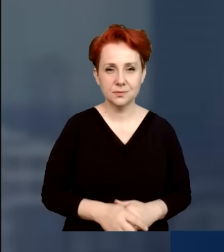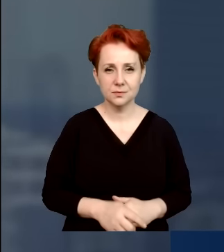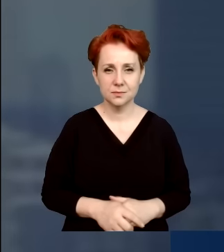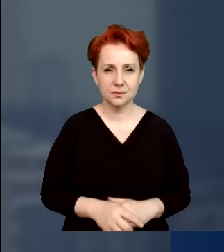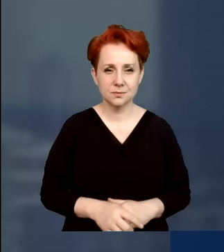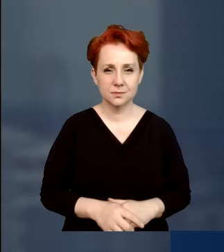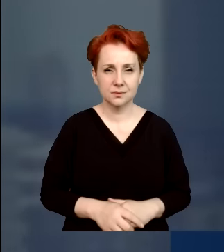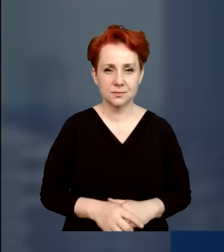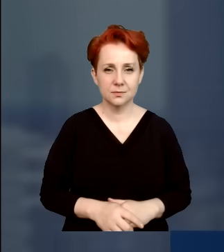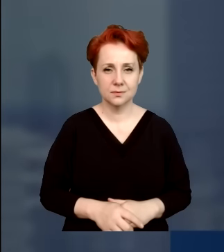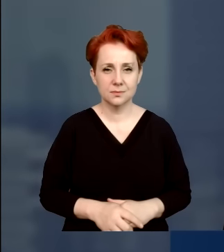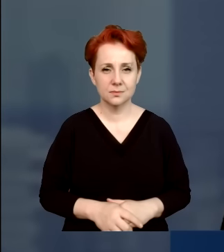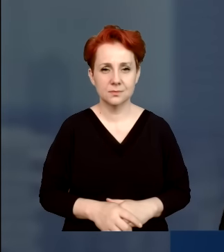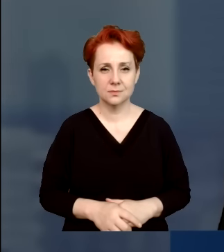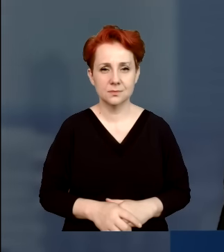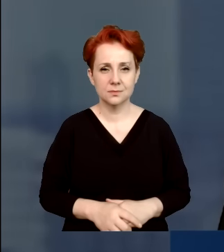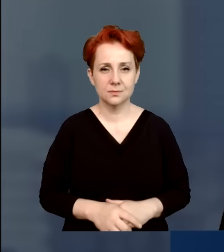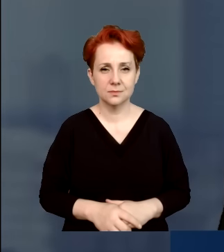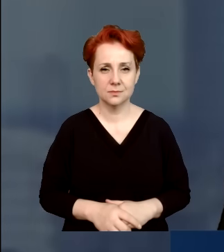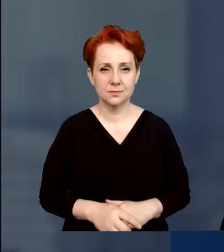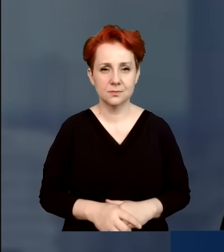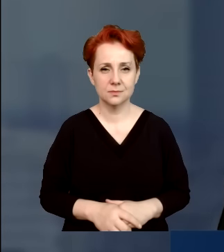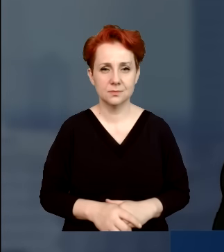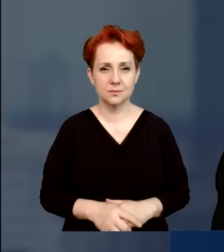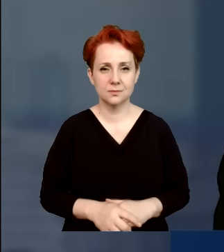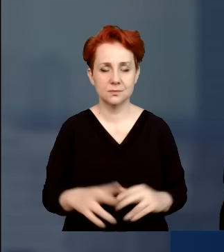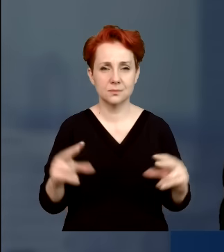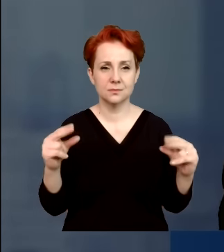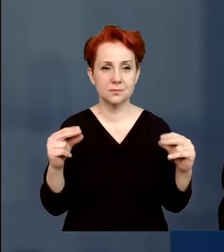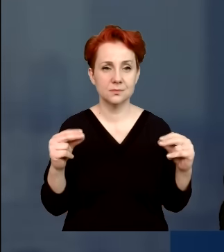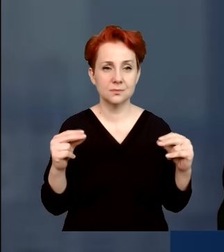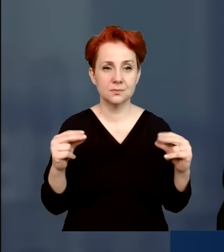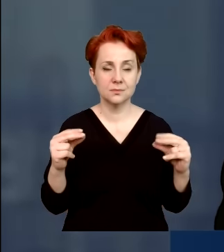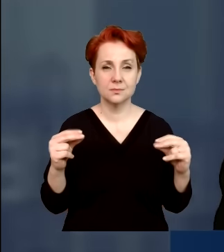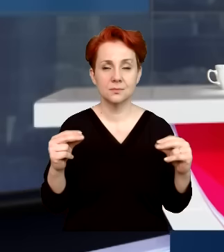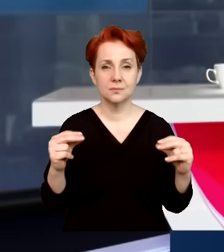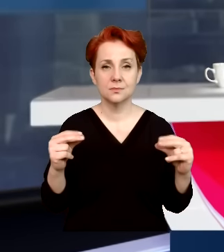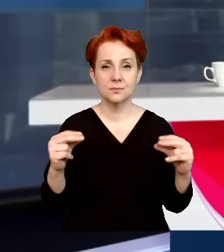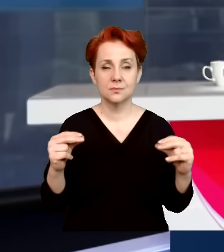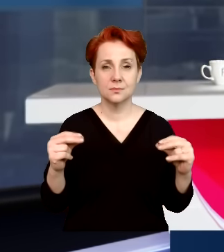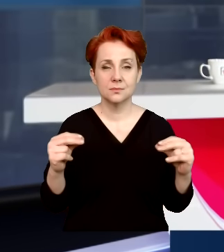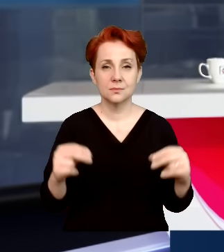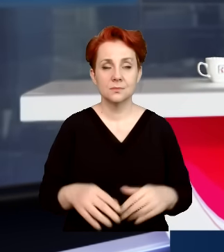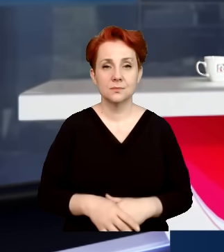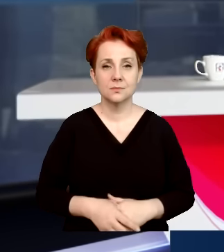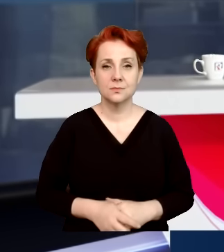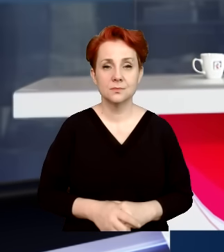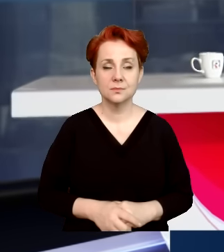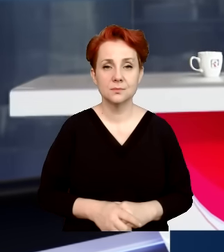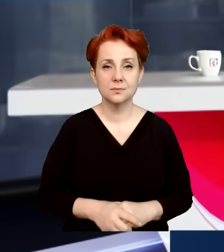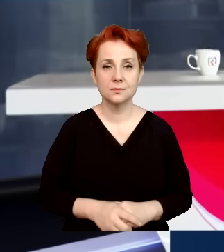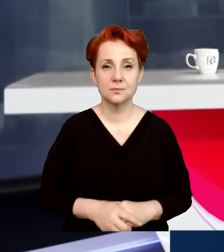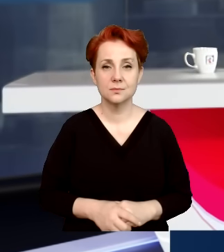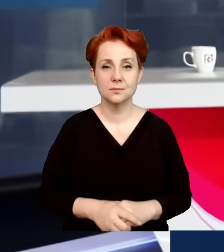to jest w sprawie wszystkich mediów to mój jedy, to mój jeden komentarz. Wróciła, natomiast, czy dalej gdzieś wakacjuje? Natomiast zwracam uwagę, że rzeczywiście no, tutaj mamy do